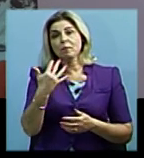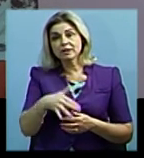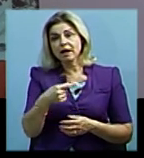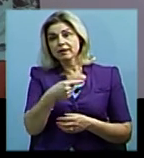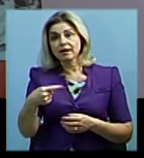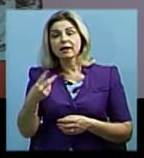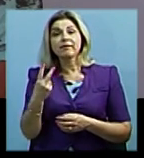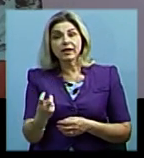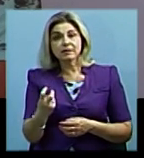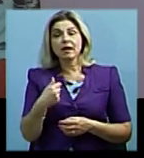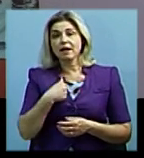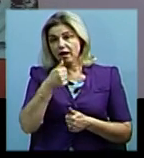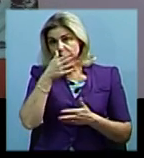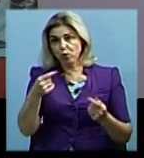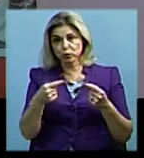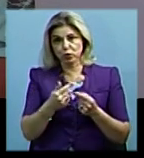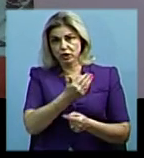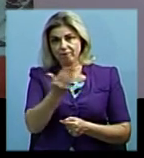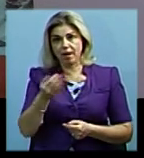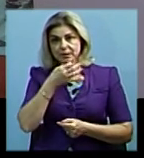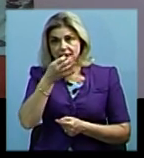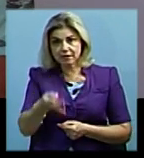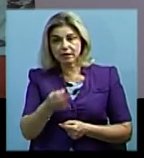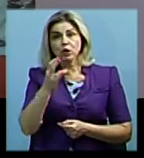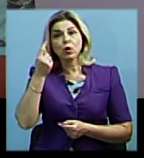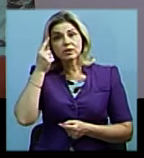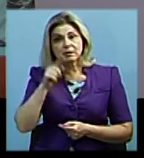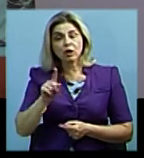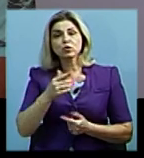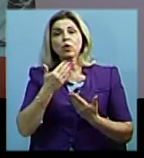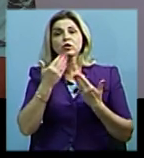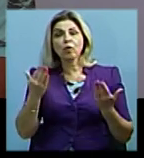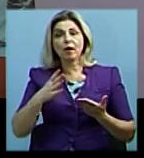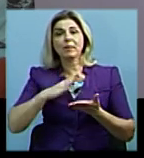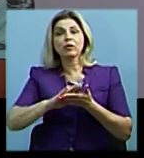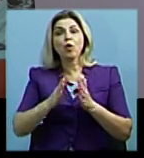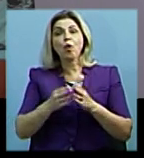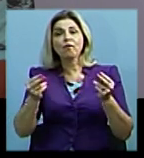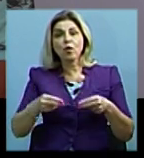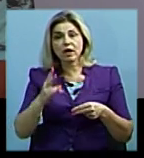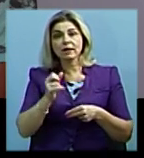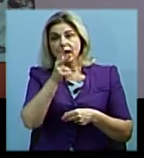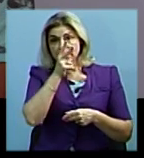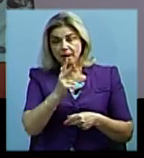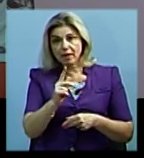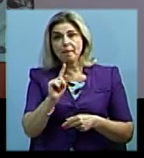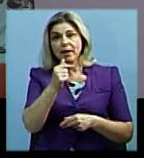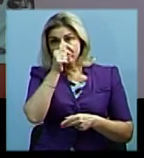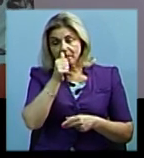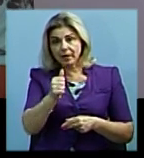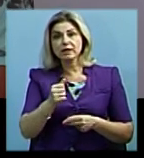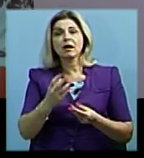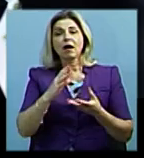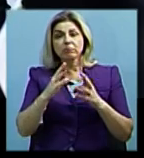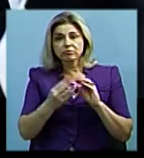я не можу вам точно сказати. Ну, знаю, що заключено був договір на 3 місяці. Перший місяць обійшовся